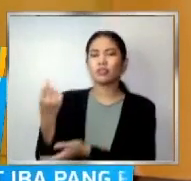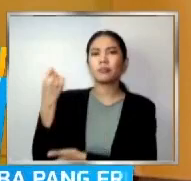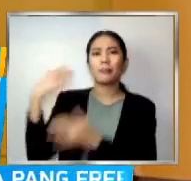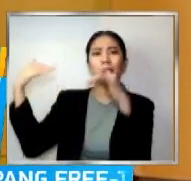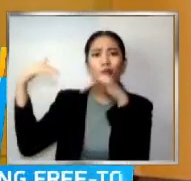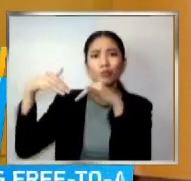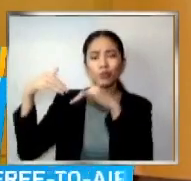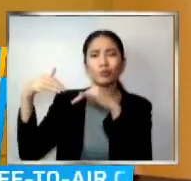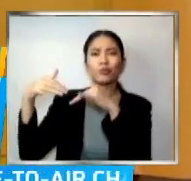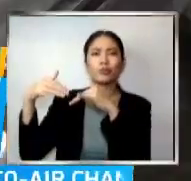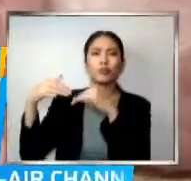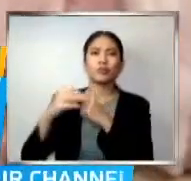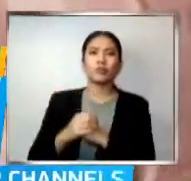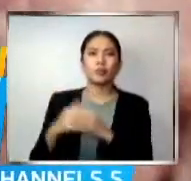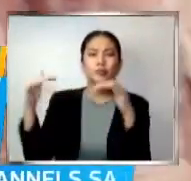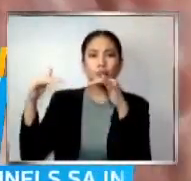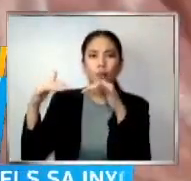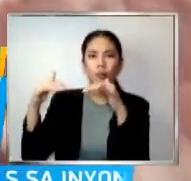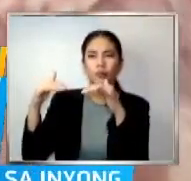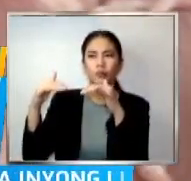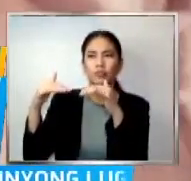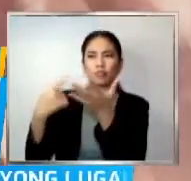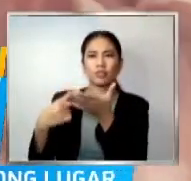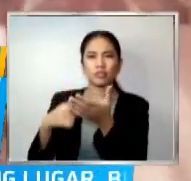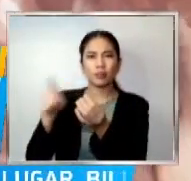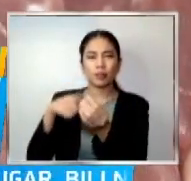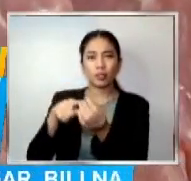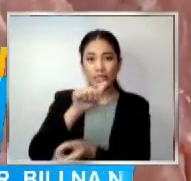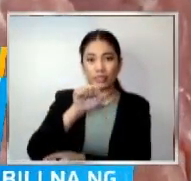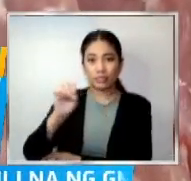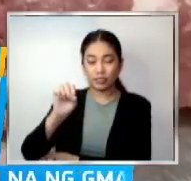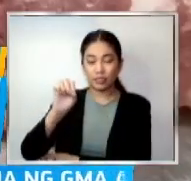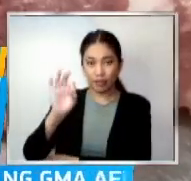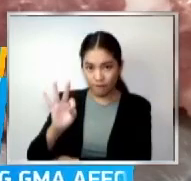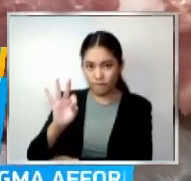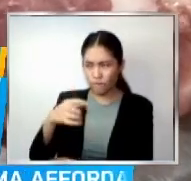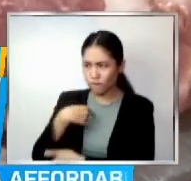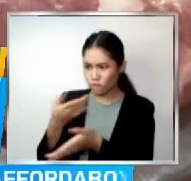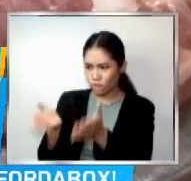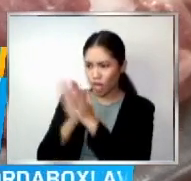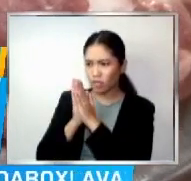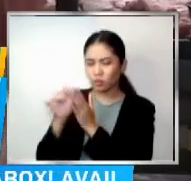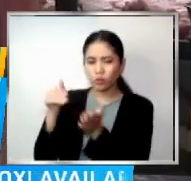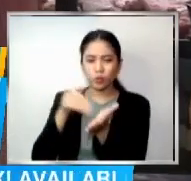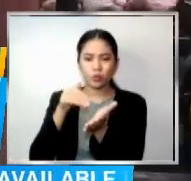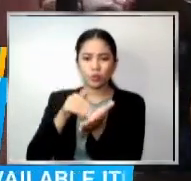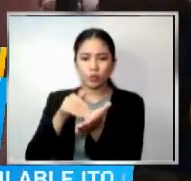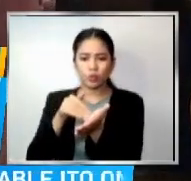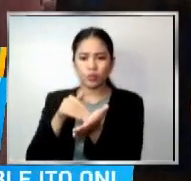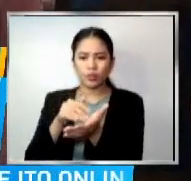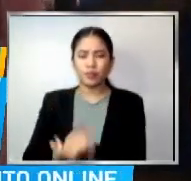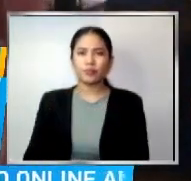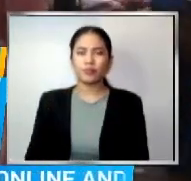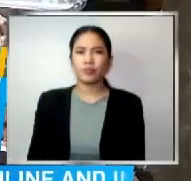mga stakeholder. Ako mismo nagtanong doon sa doktor ng agriculture. Sabi ko, mabuti pa